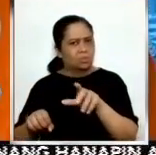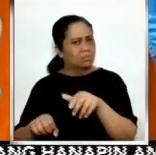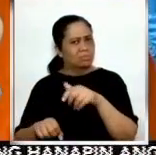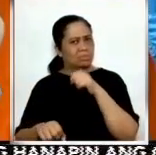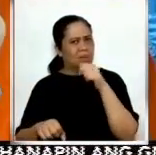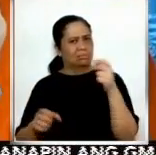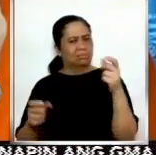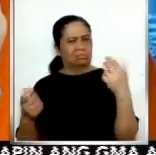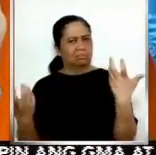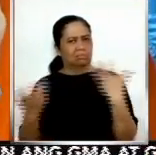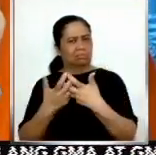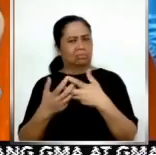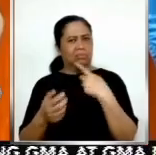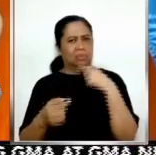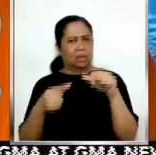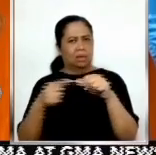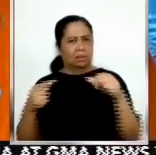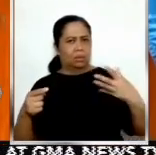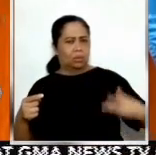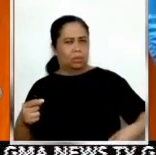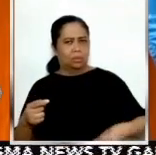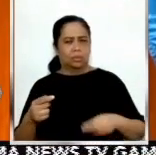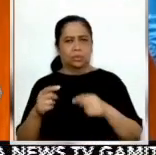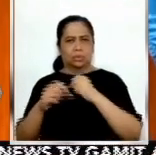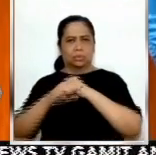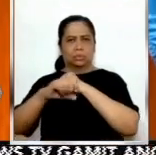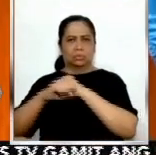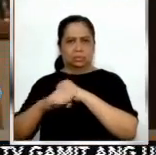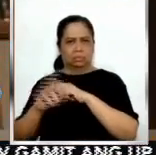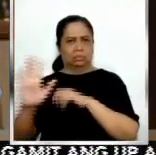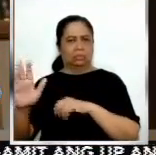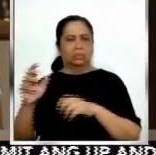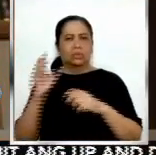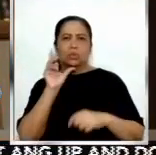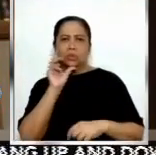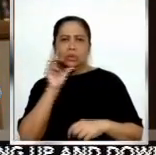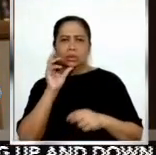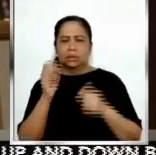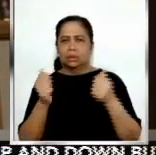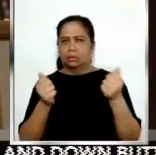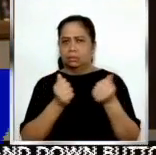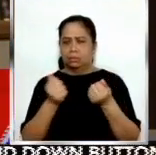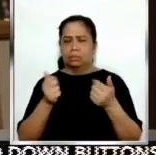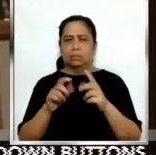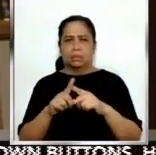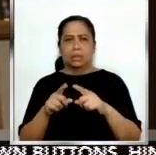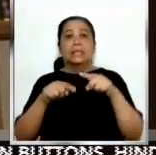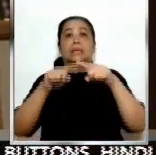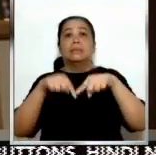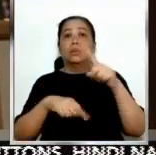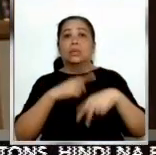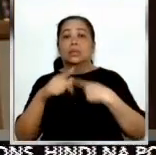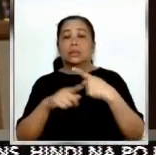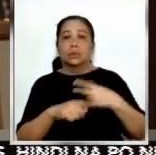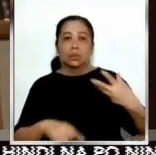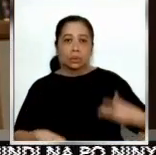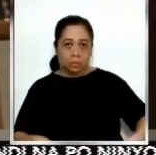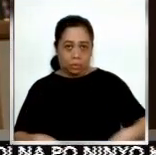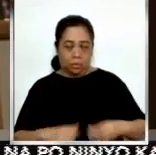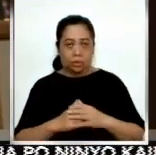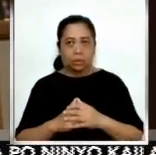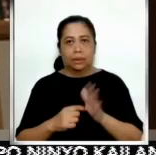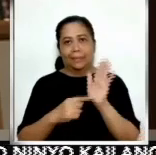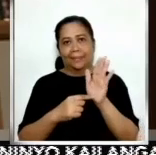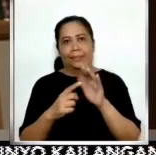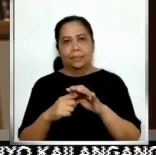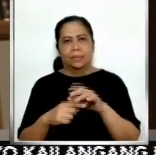ito sa anti-corruption campaign ng Duterte administration. Depends anong klaseng corruption. Kasi sabihin mong marami